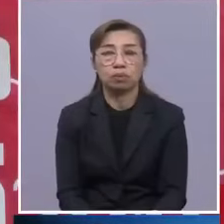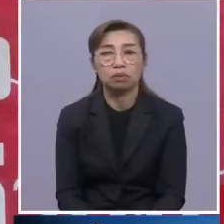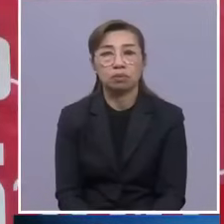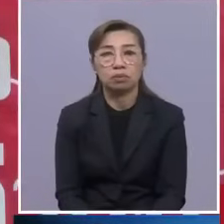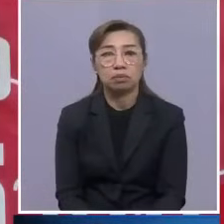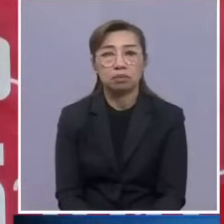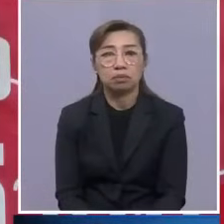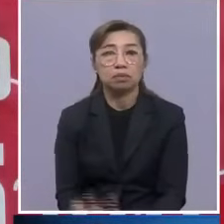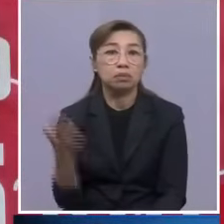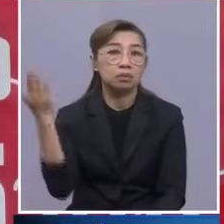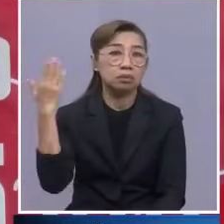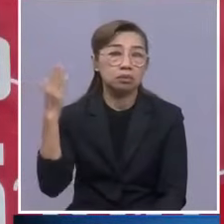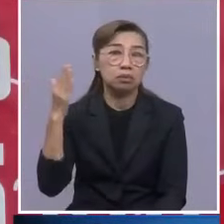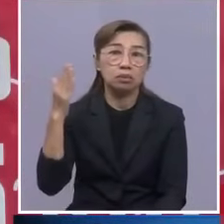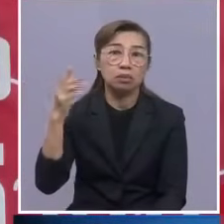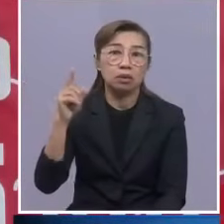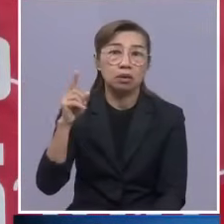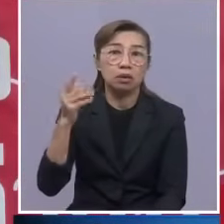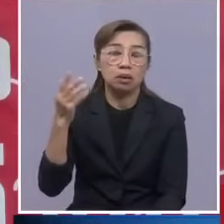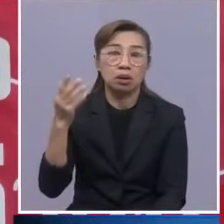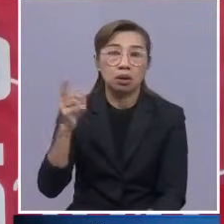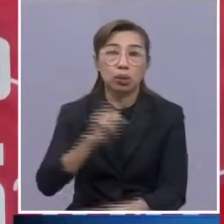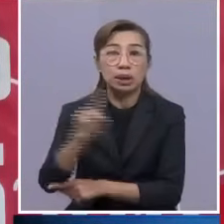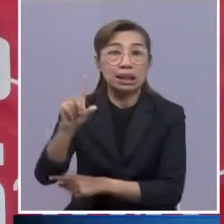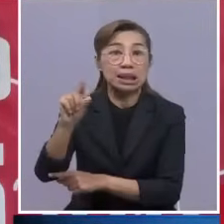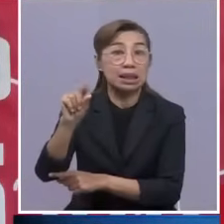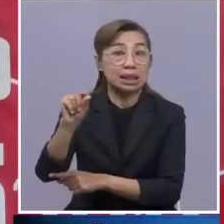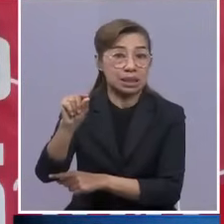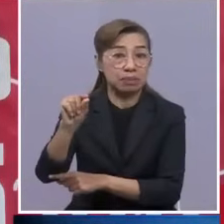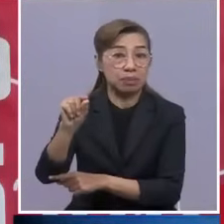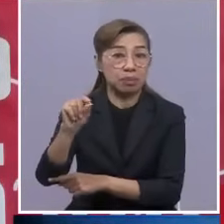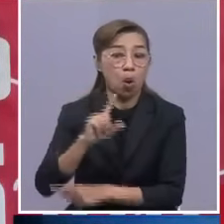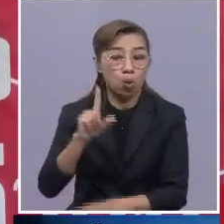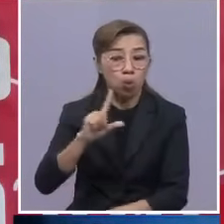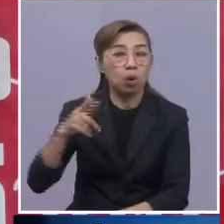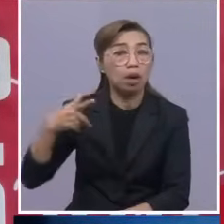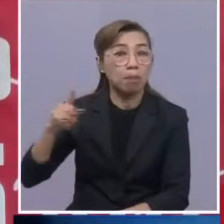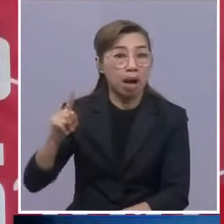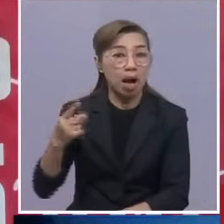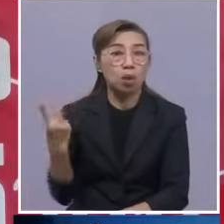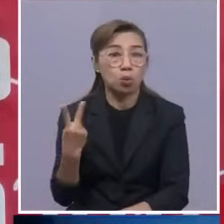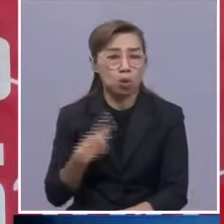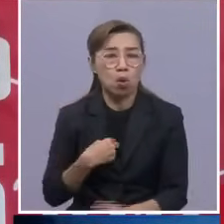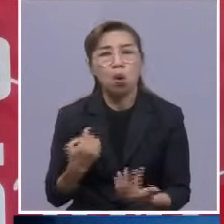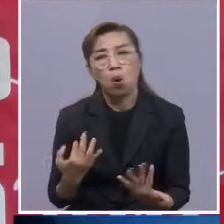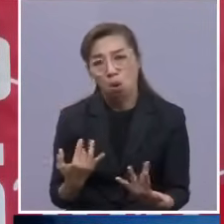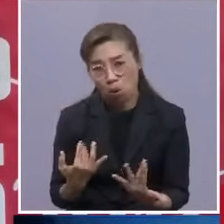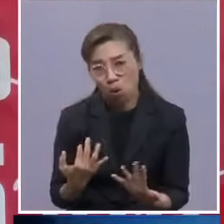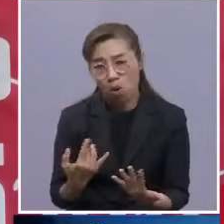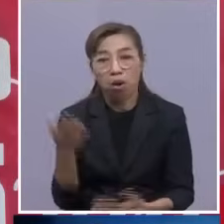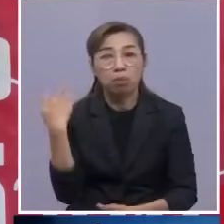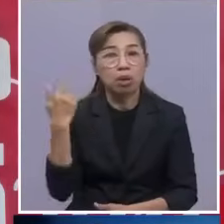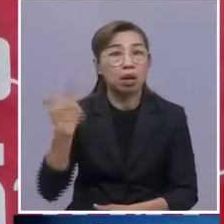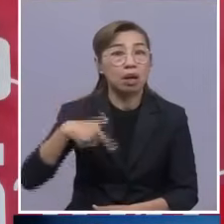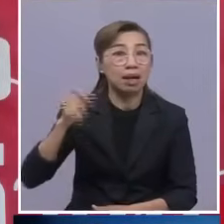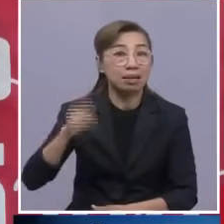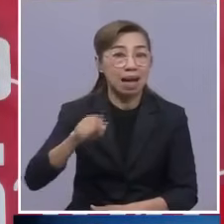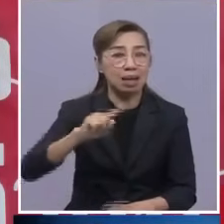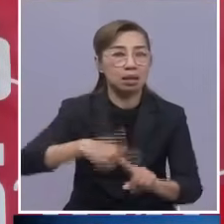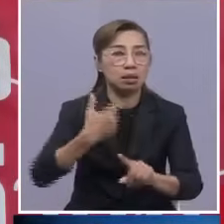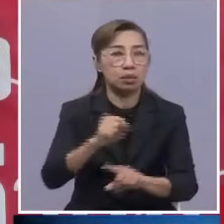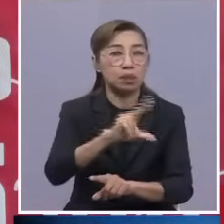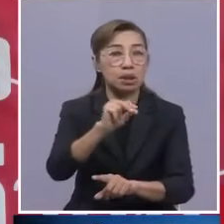ก็วันที่20ก็เป็นวันที่ลุงป้าก็รอคอยมาตั้งแต่มีการเลื่อนจาก31ตุลาคมมา